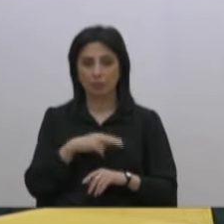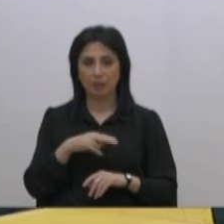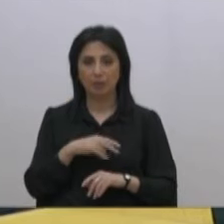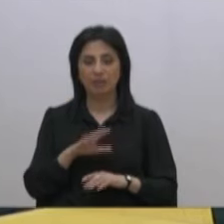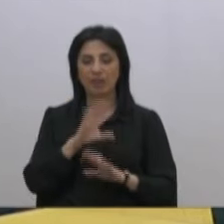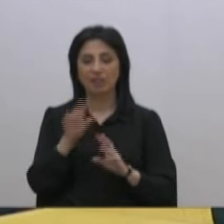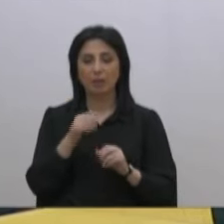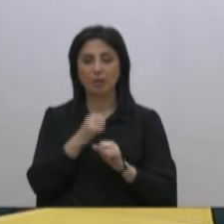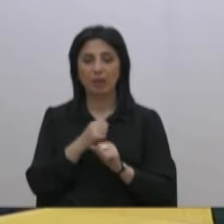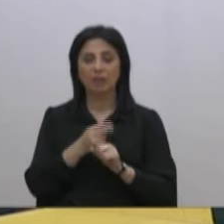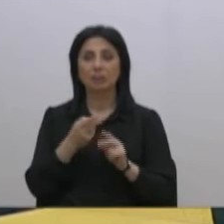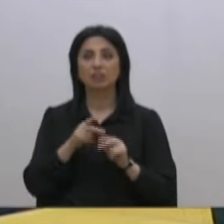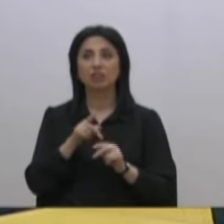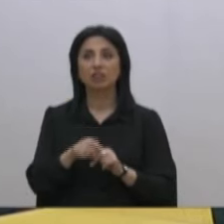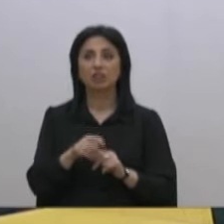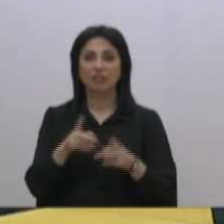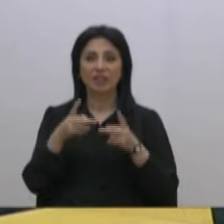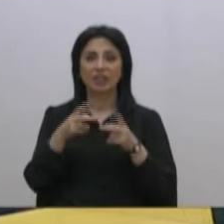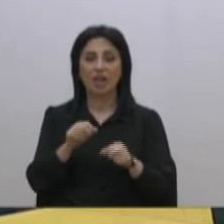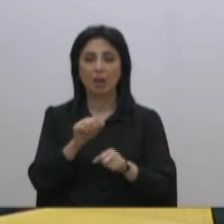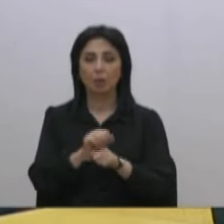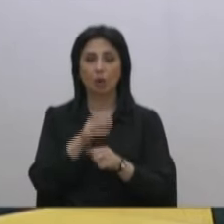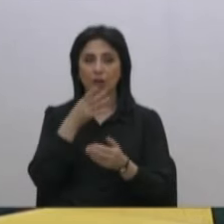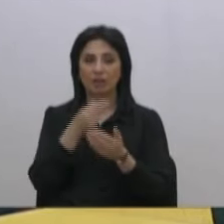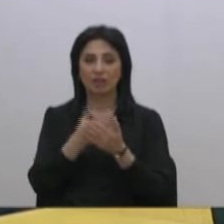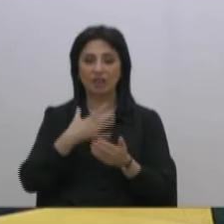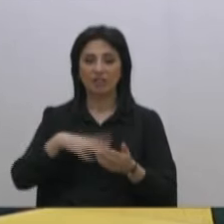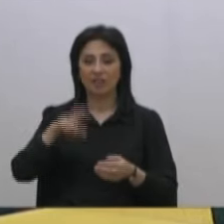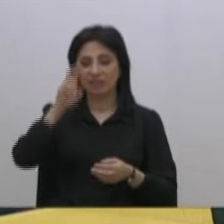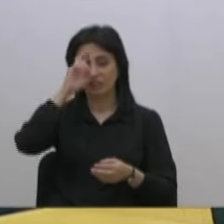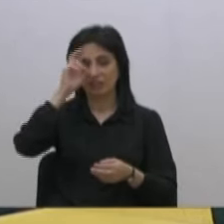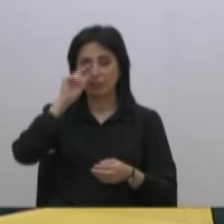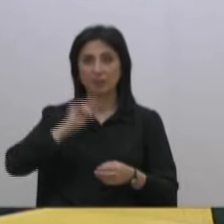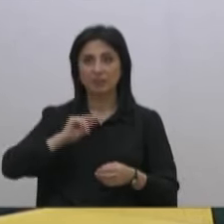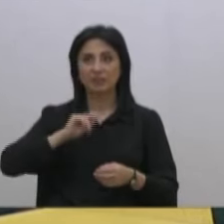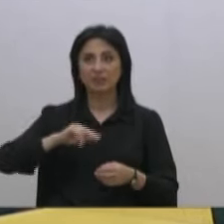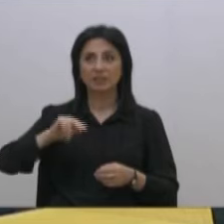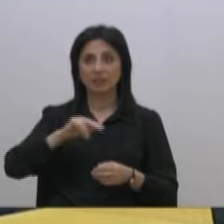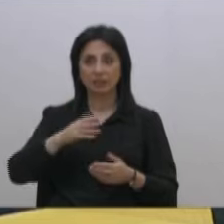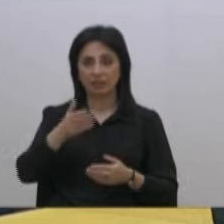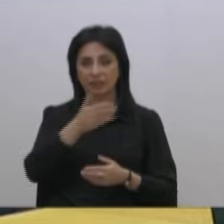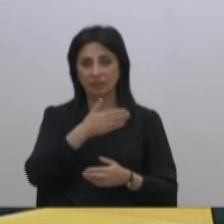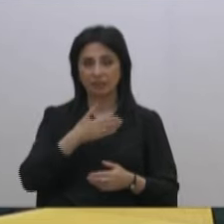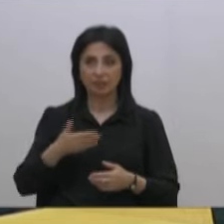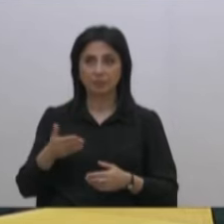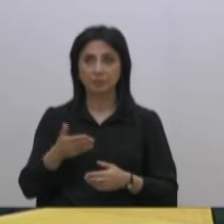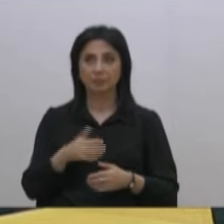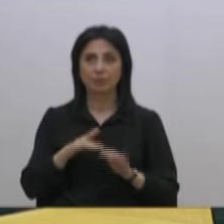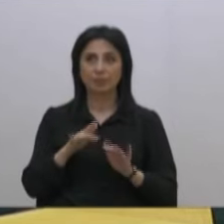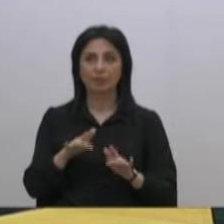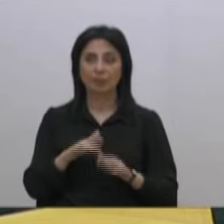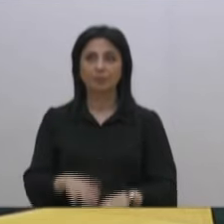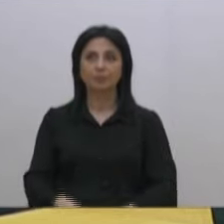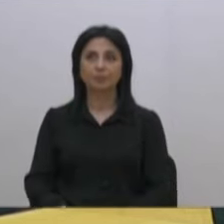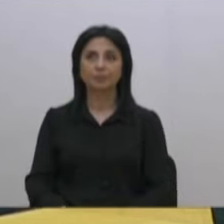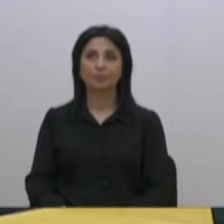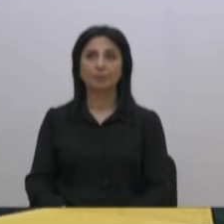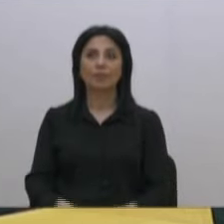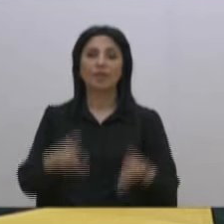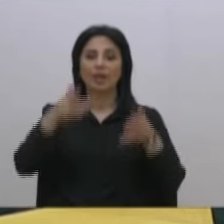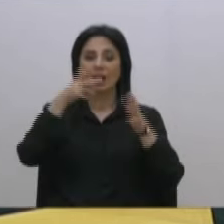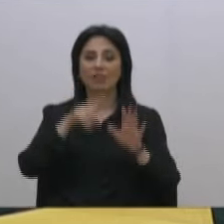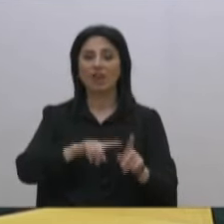და ყველაფერი გააკეთა იმის, რომ დაებლოკა თავისი ქვეყნის სახელმწიფო ინსტიტუტის და ინსტიტუტების საქმიანობა. 8